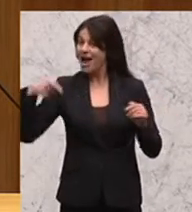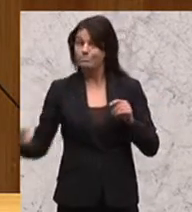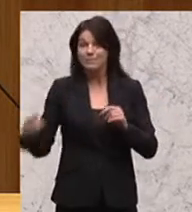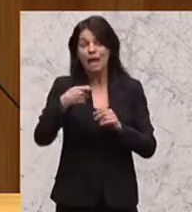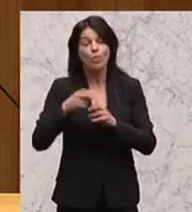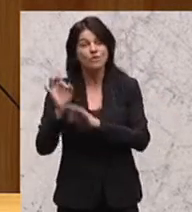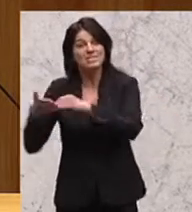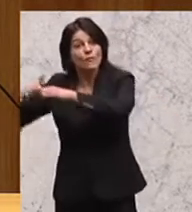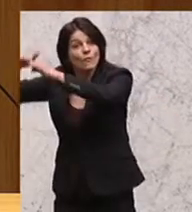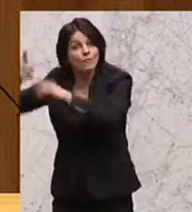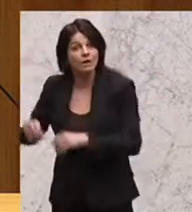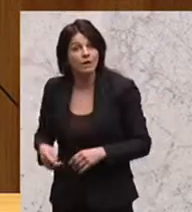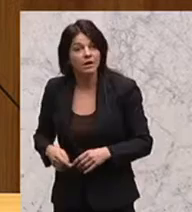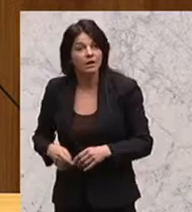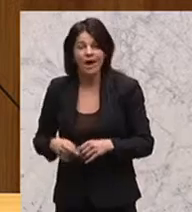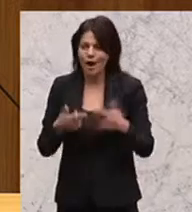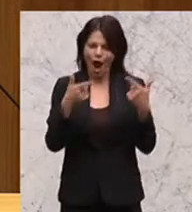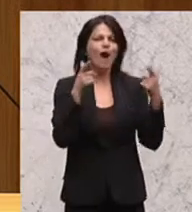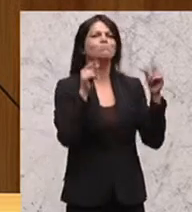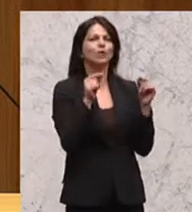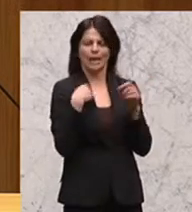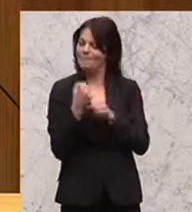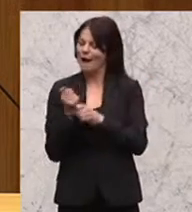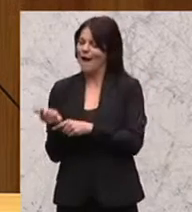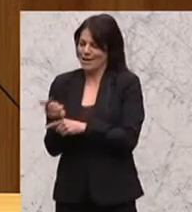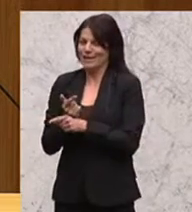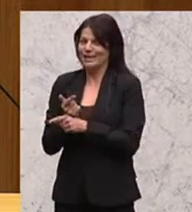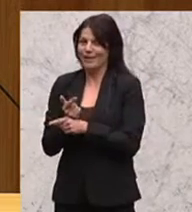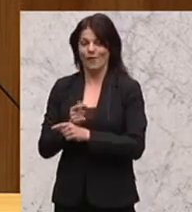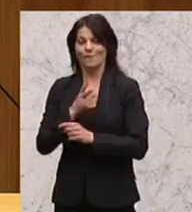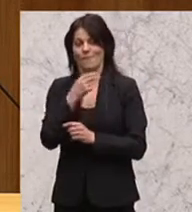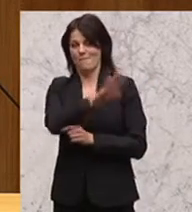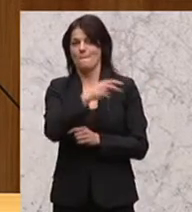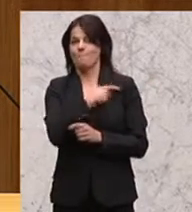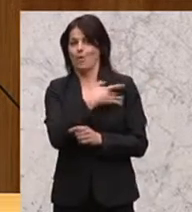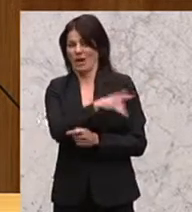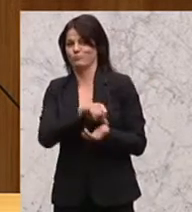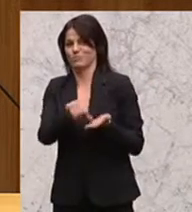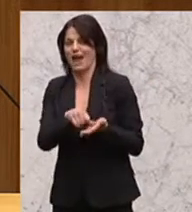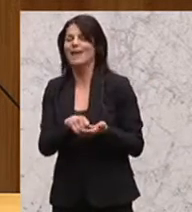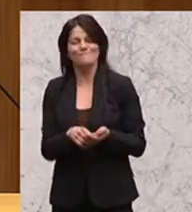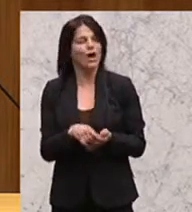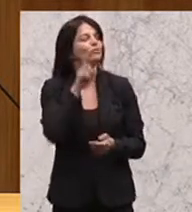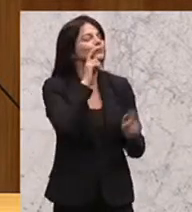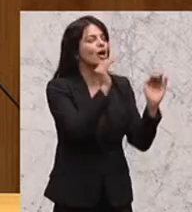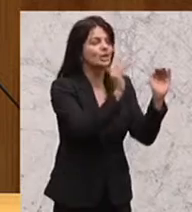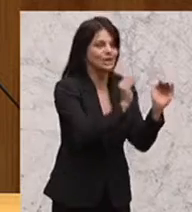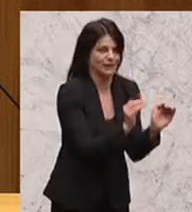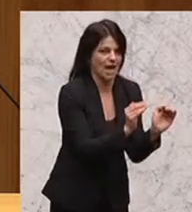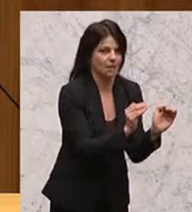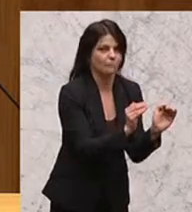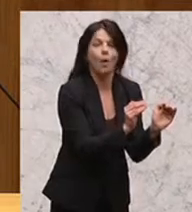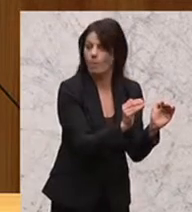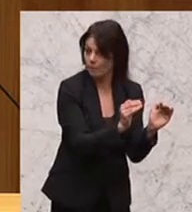Mit Zinseszins. Das heißt, man nimmt einen Kredit auf im Namen des Bürgers, senkt ihm die Steuern, was ja auf der